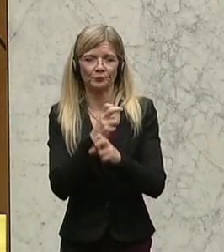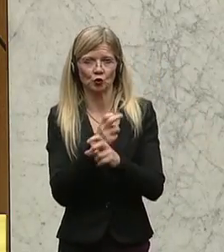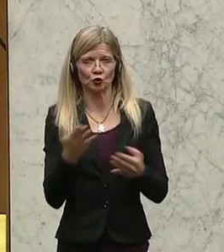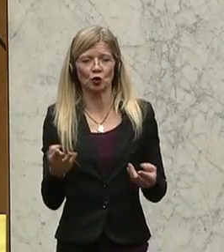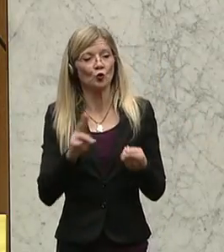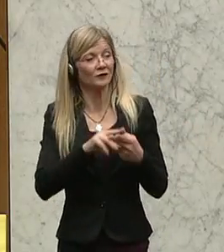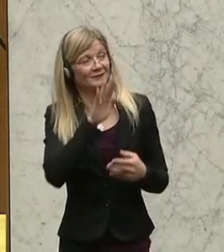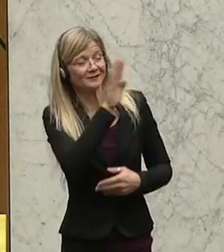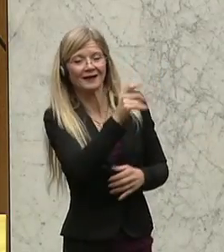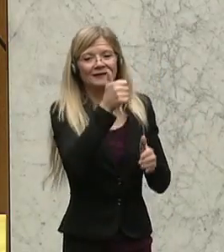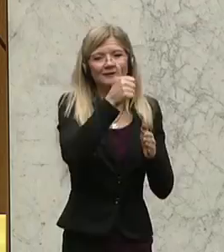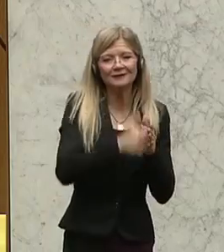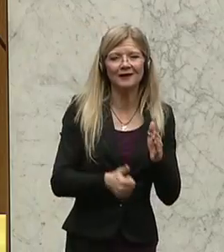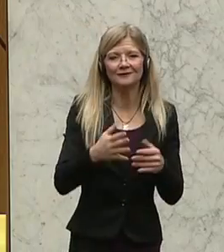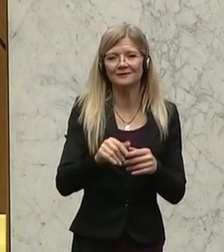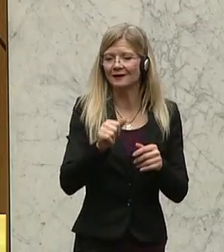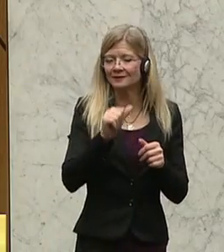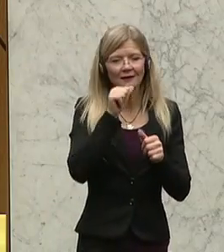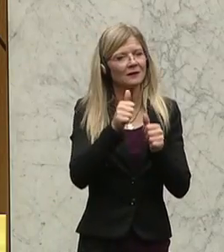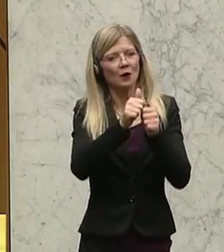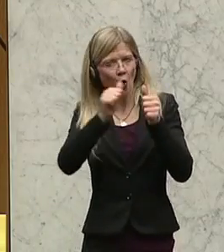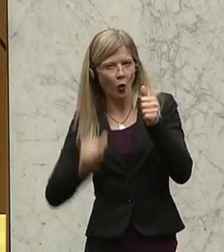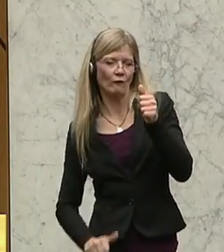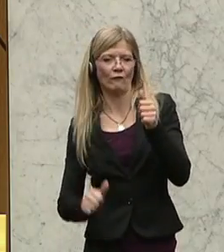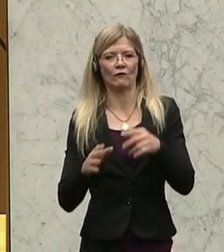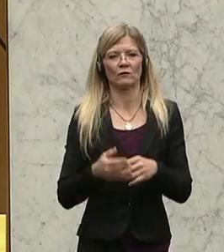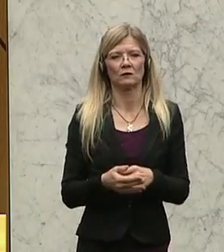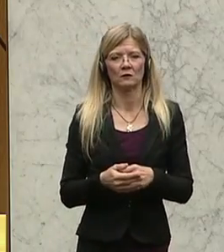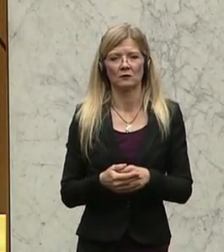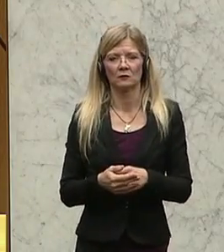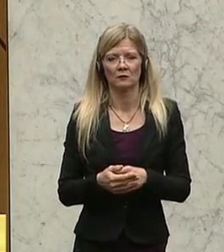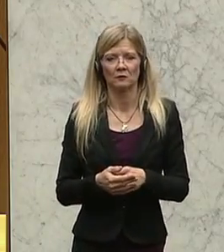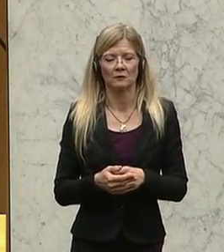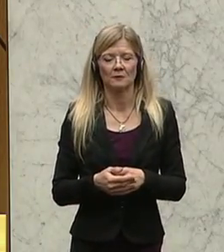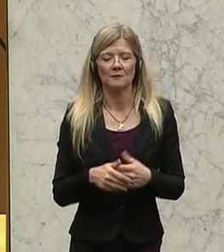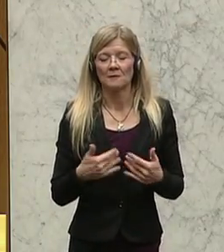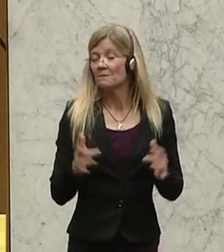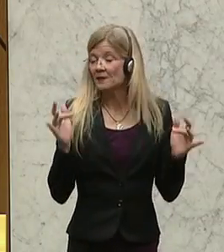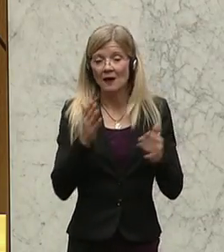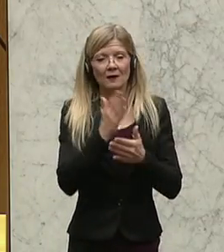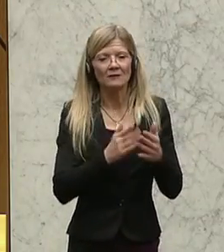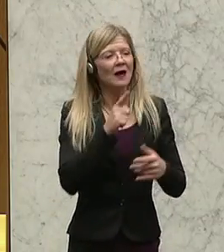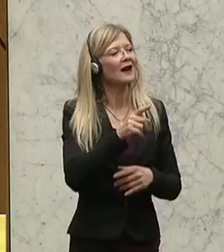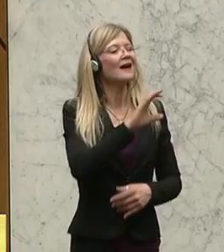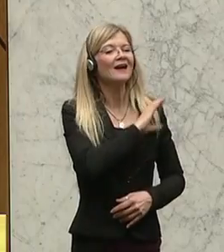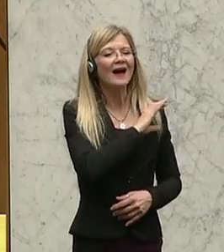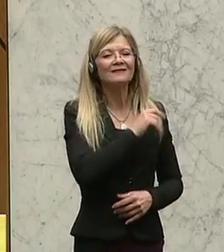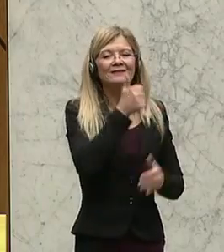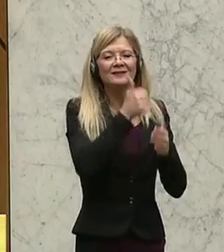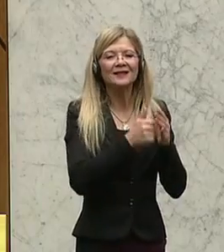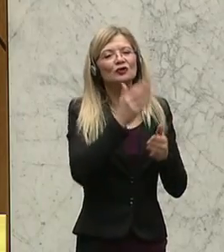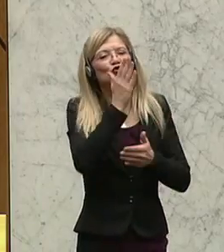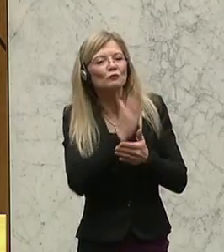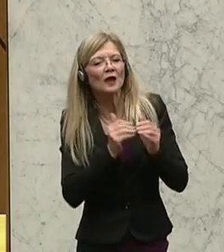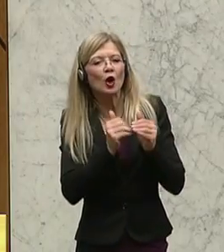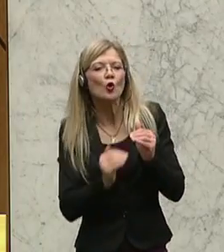seinen Standards her keineswegs hinter Europa herhinkt. Ganz im Gegenteil liegen die kanadischen Standards